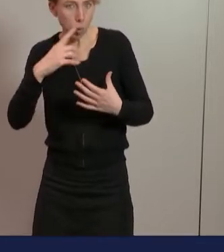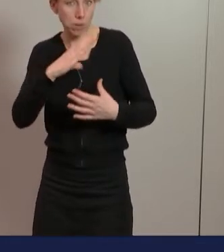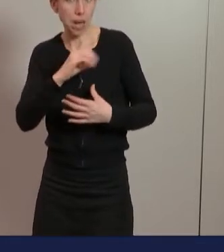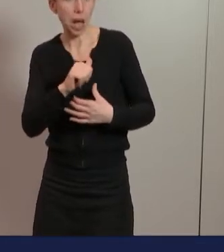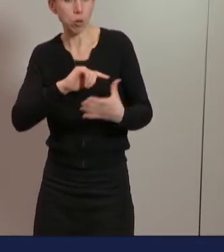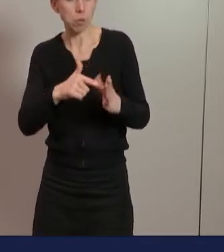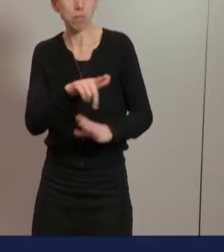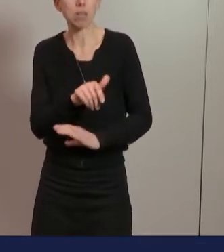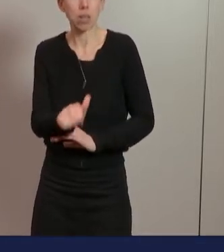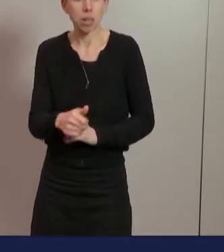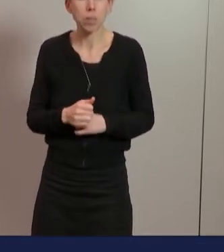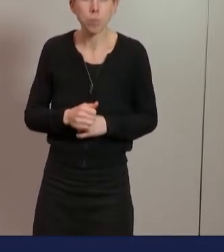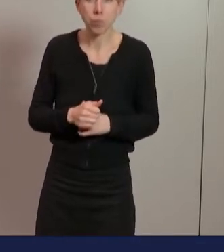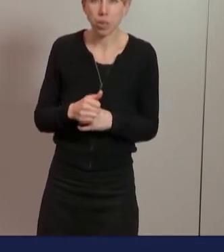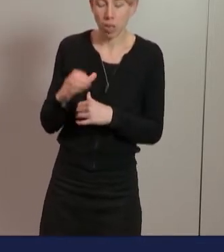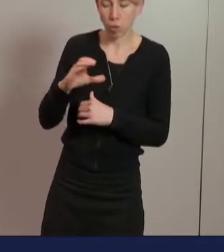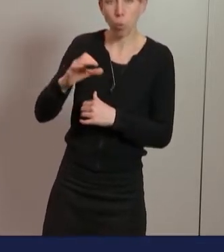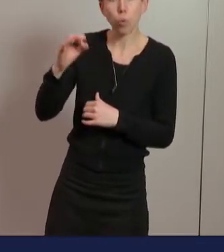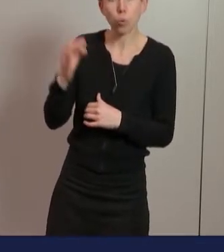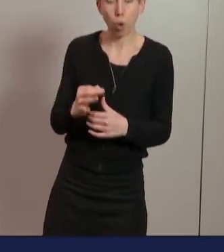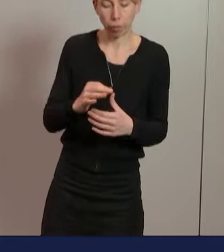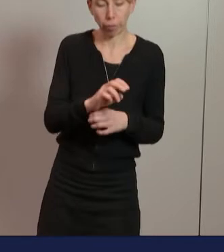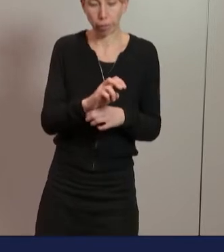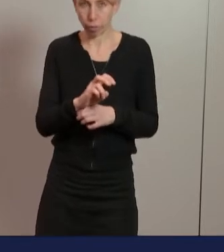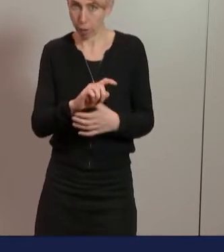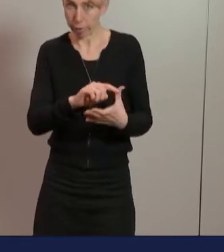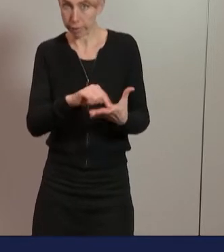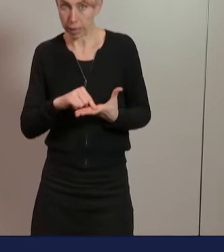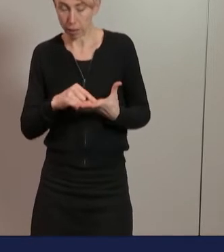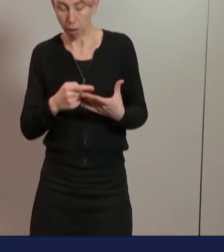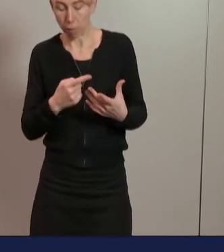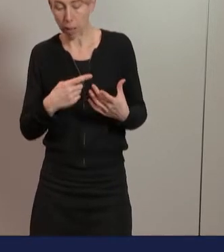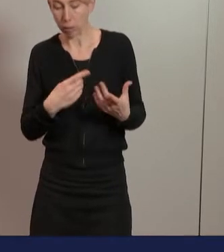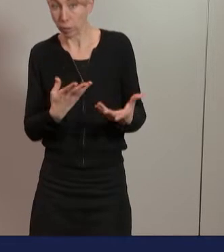2021. 100% de l'encours de dette est classé avec un risque faible, voire nul.